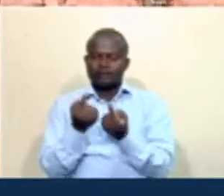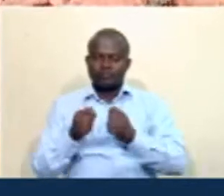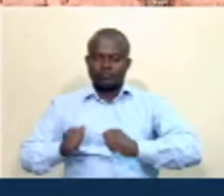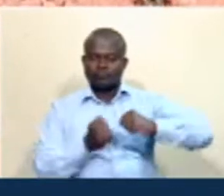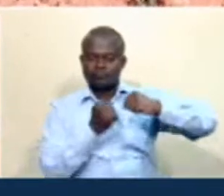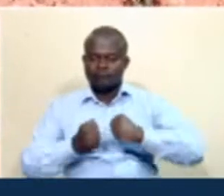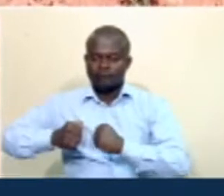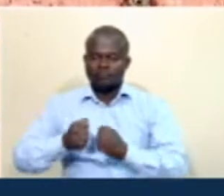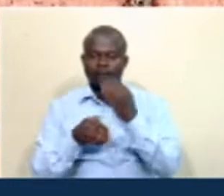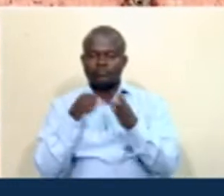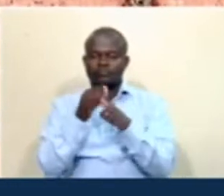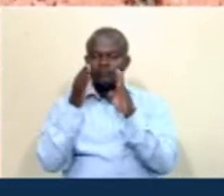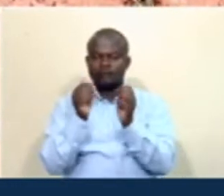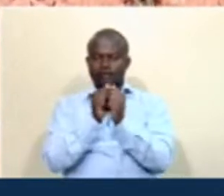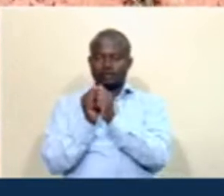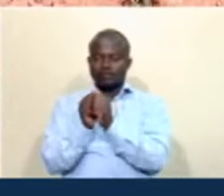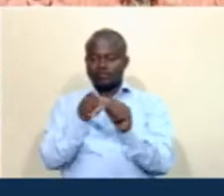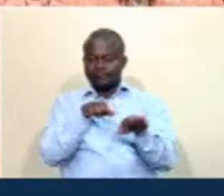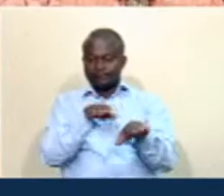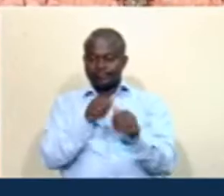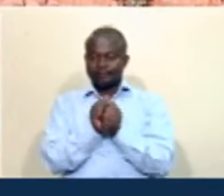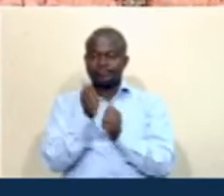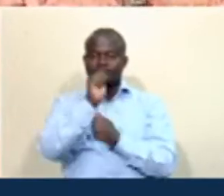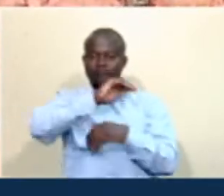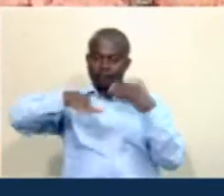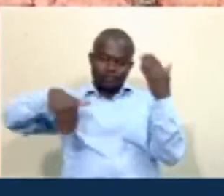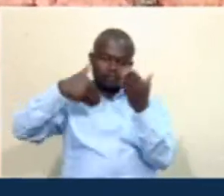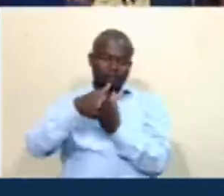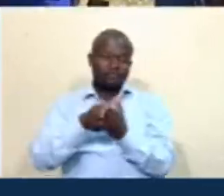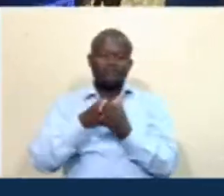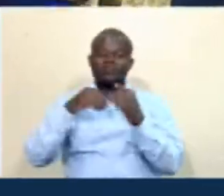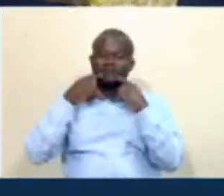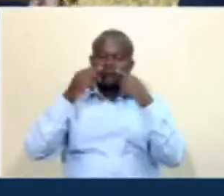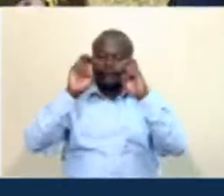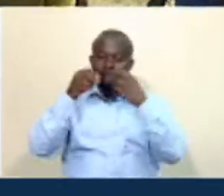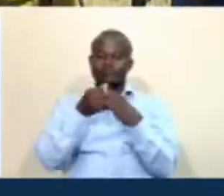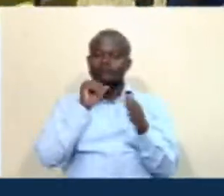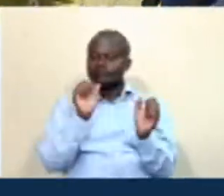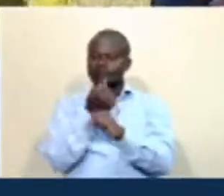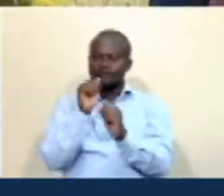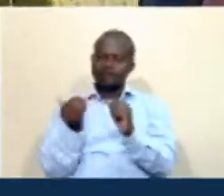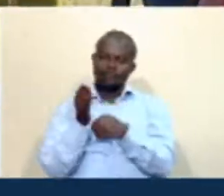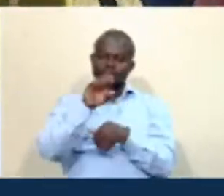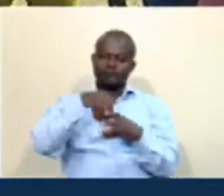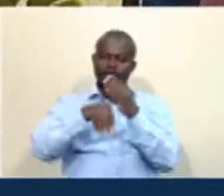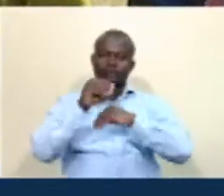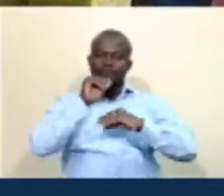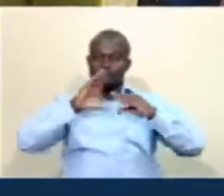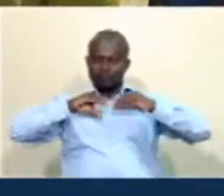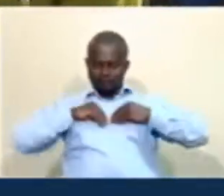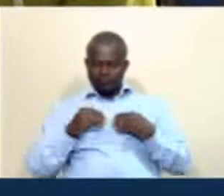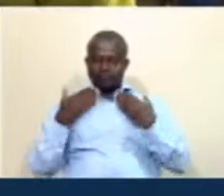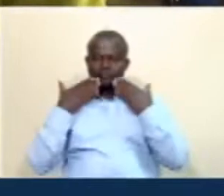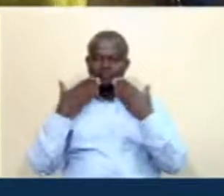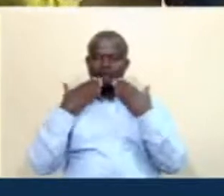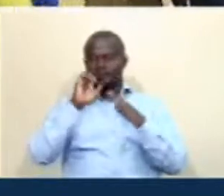ububaji, ubwubatsi ndetse n'ubudozi. Aba bose barahira bivuye inyuma ko batazasubira mu bucuruzi butemewe,